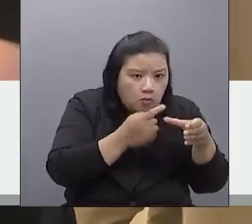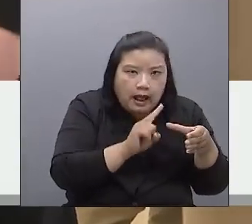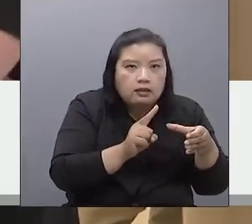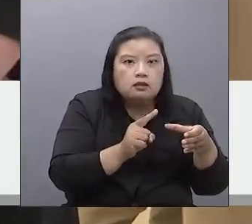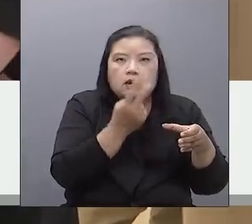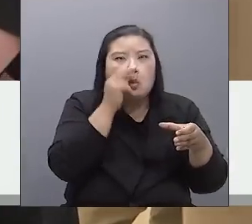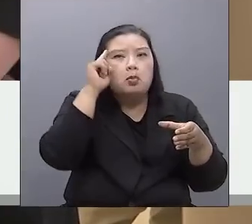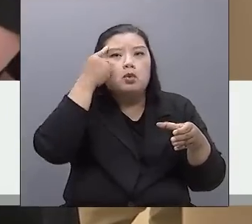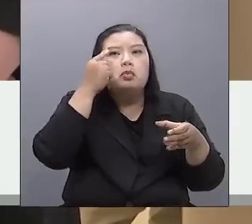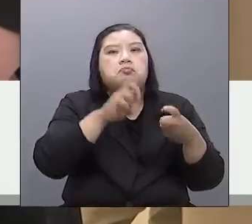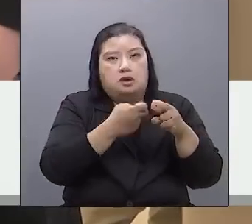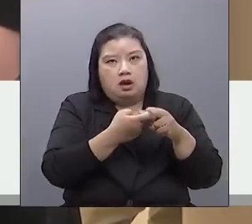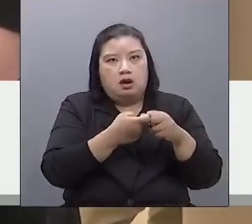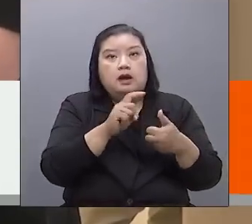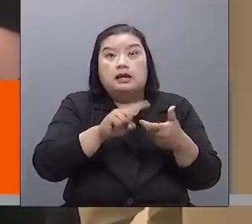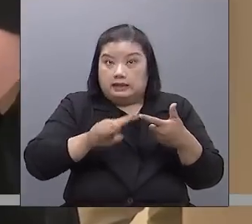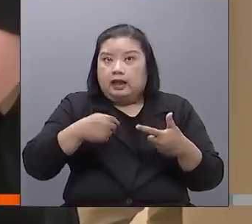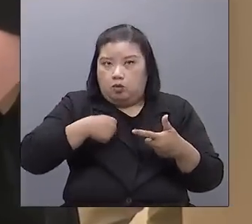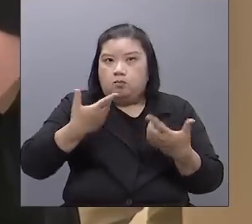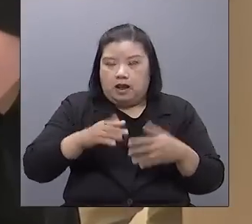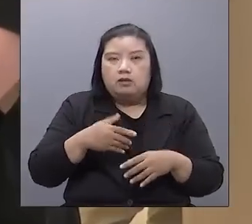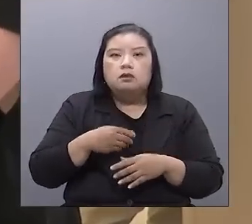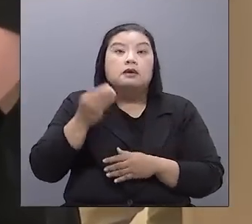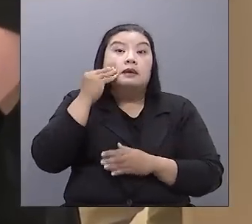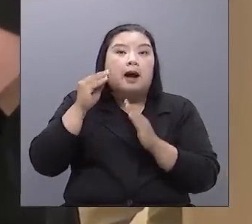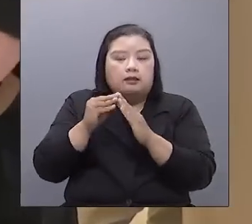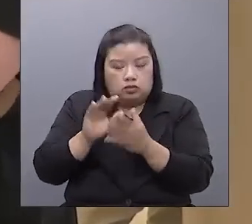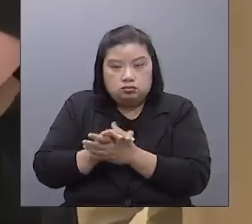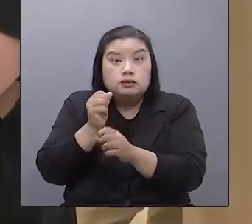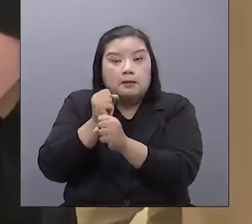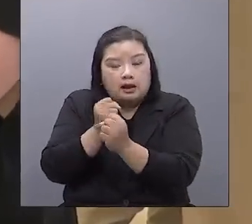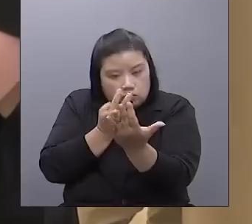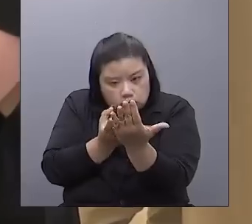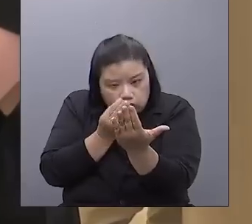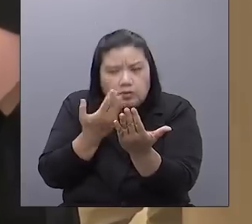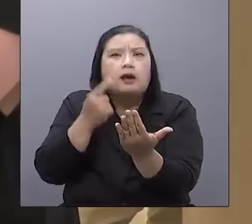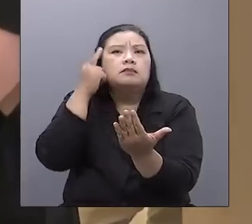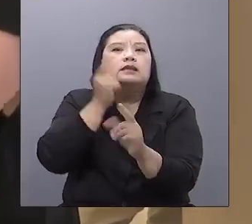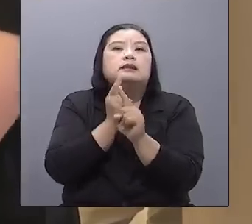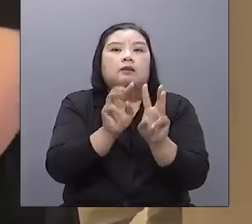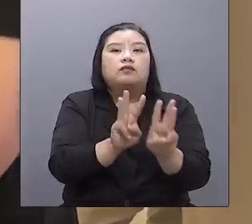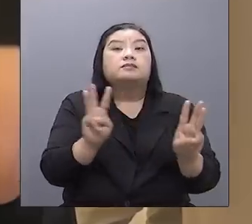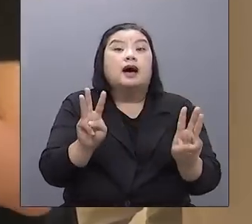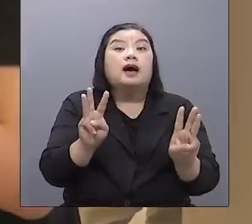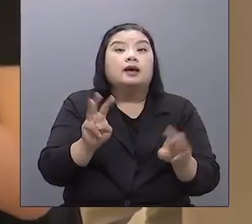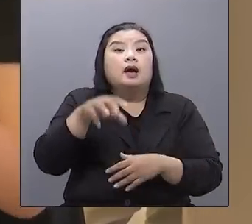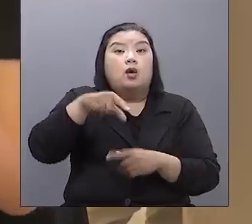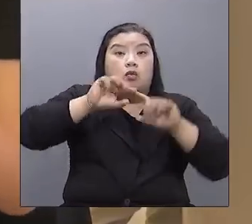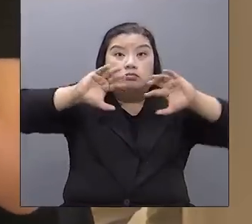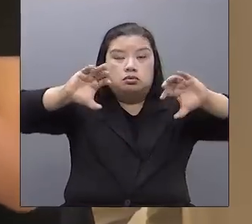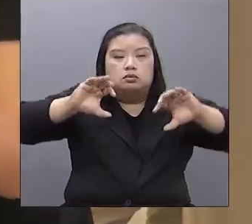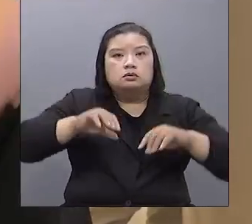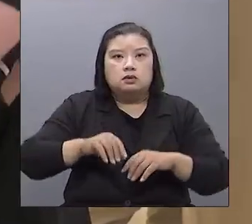าในเบื้องต้นเนี่ยตรวจสอบมาจากบ้านแล้วก็คือจะมีเว็บไซต์ของกรมการปกครองนะฮะที่ตรวจสอบว่าตัวเองอยู่ลำดับที่เท่าไ